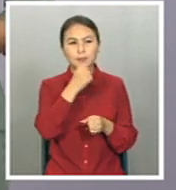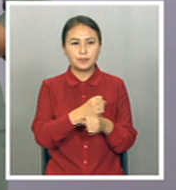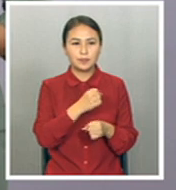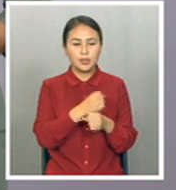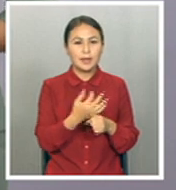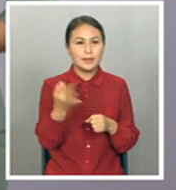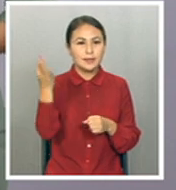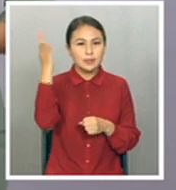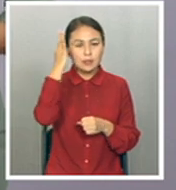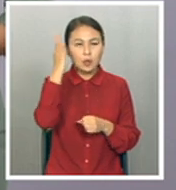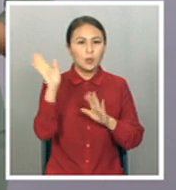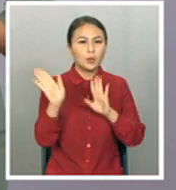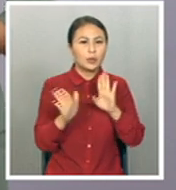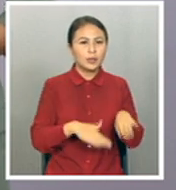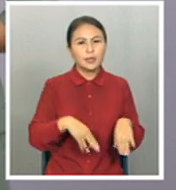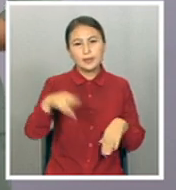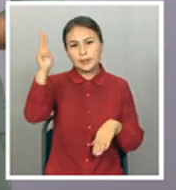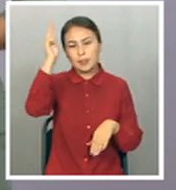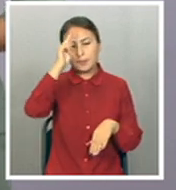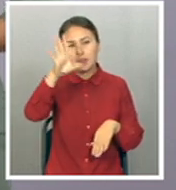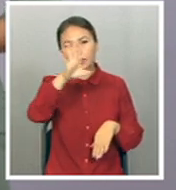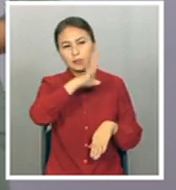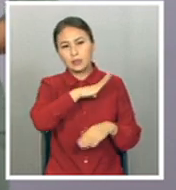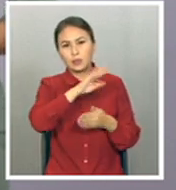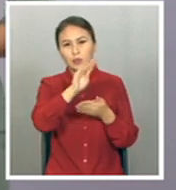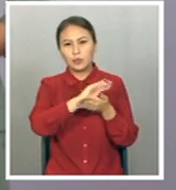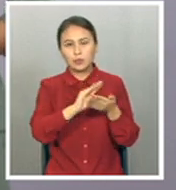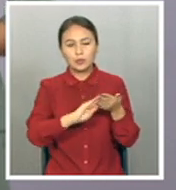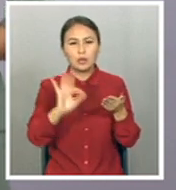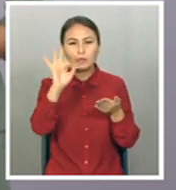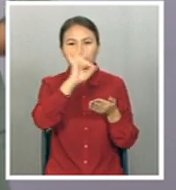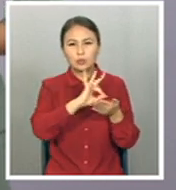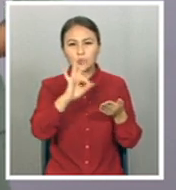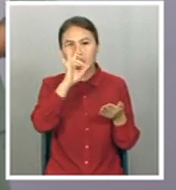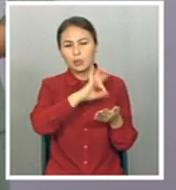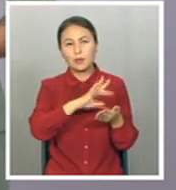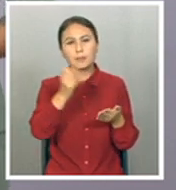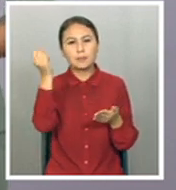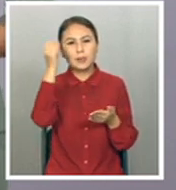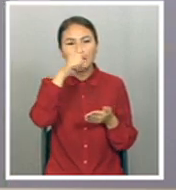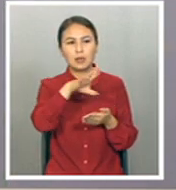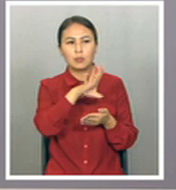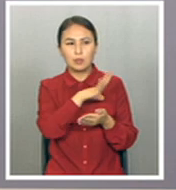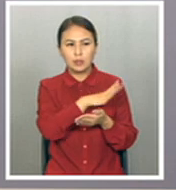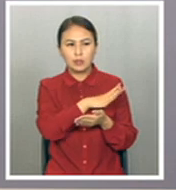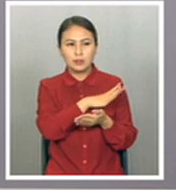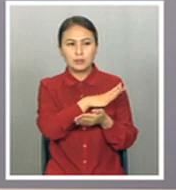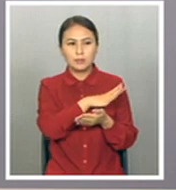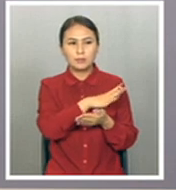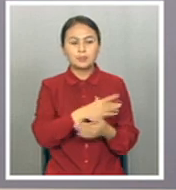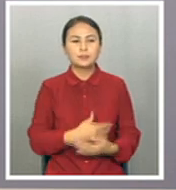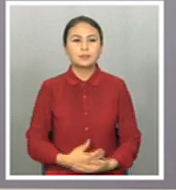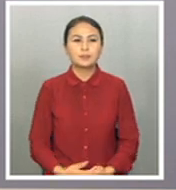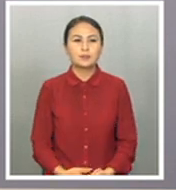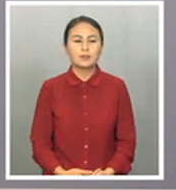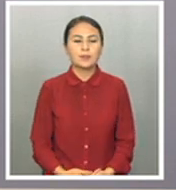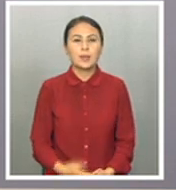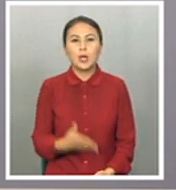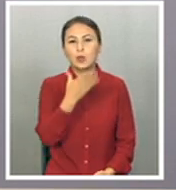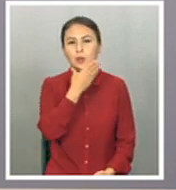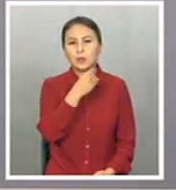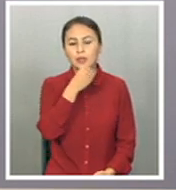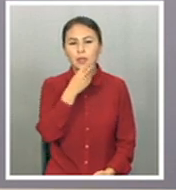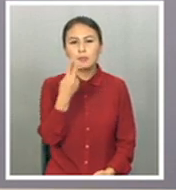болса, өткен сабақтарда өлең құрылысы туралы сіздер білген болатынсыздар. Көркем